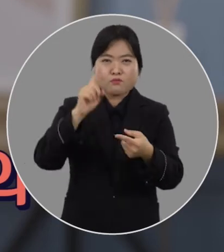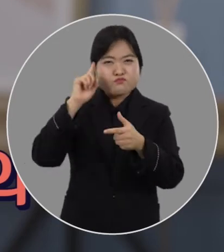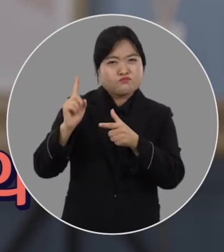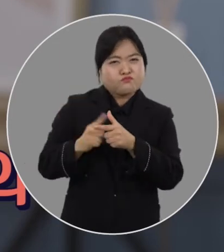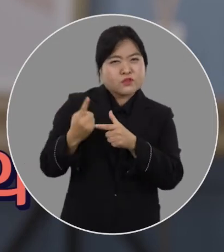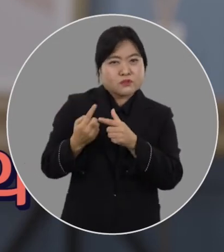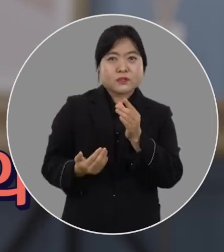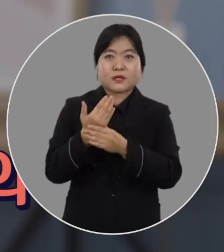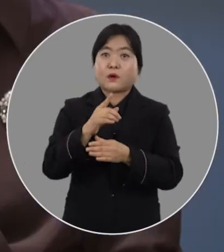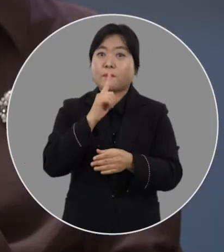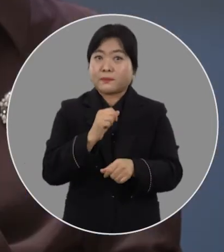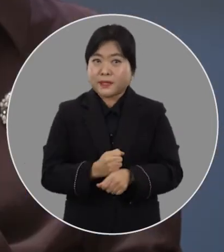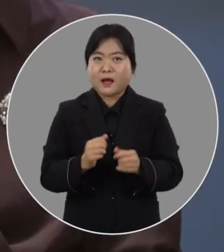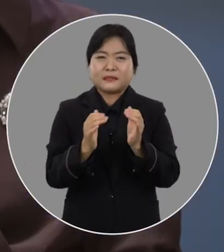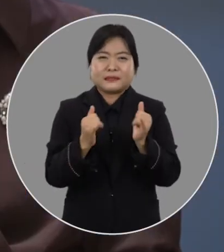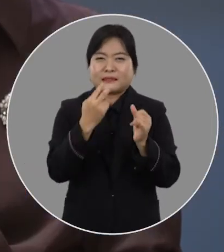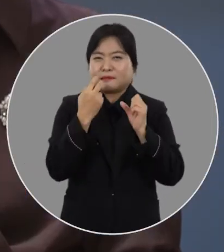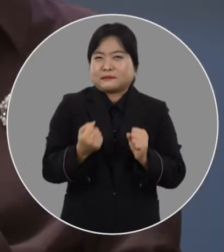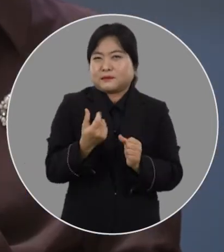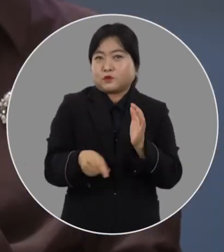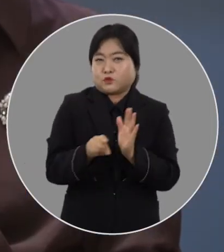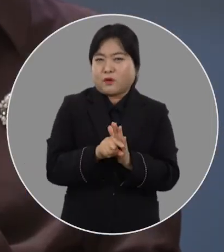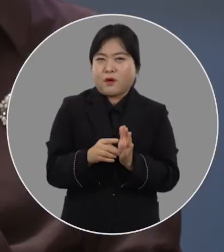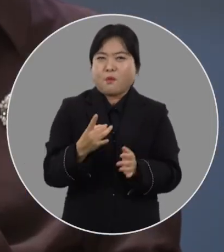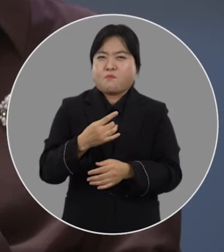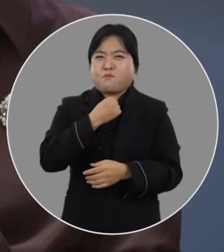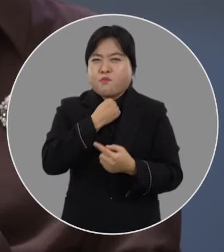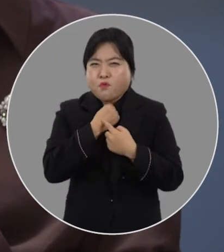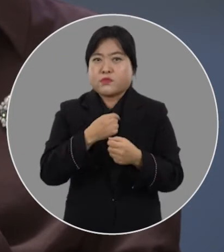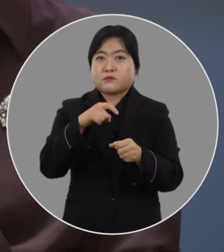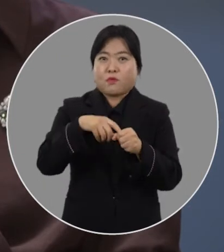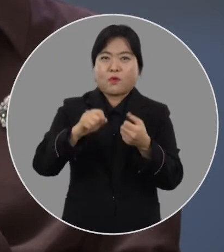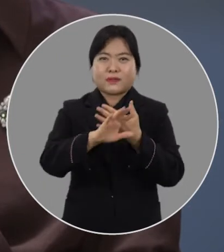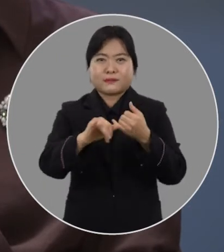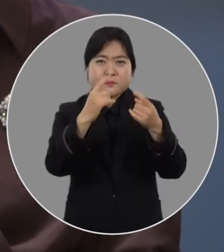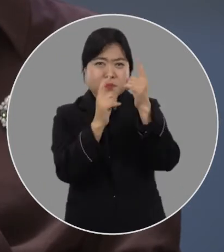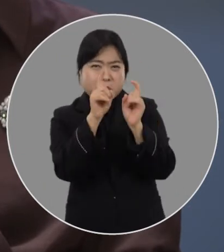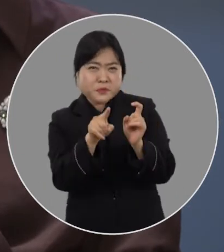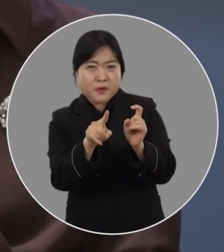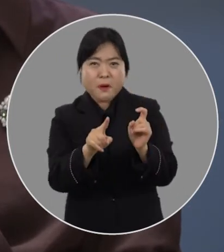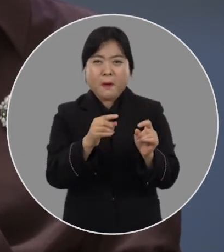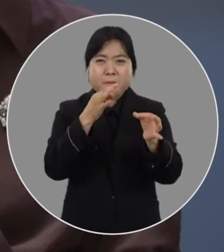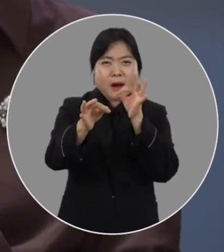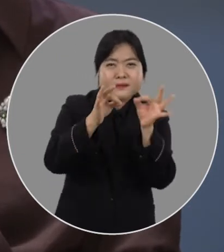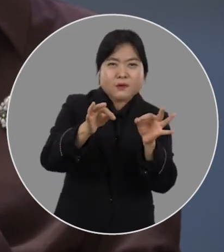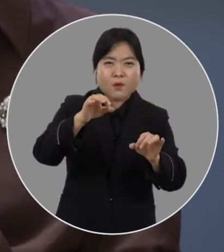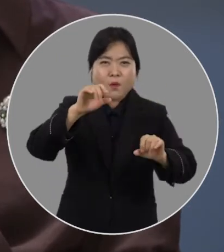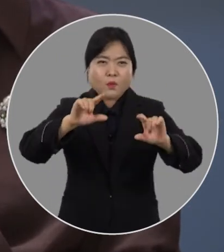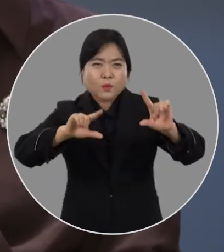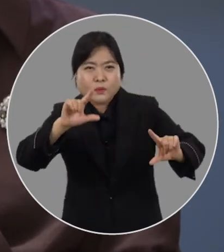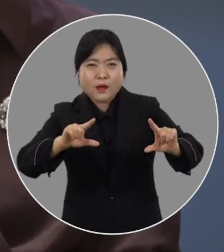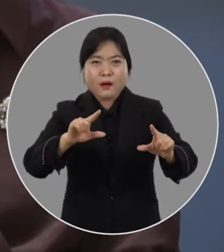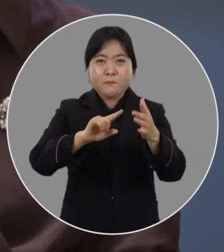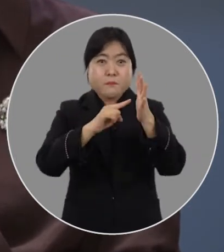무의식적으로 일어난다고 해요. 인간은 생존을 위해서 본능적으로 타인의 표정이나 발성, 동작,